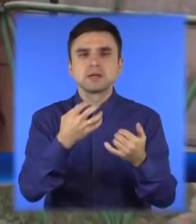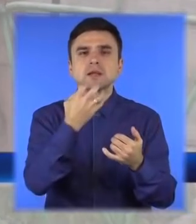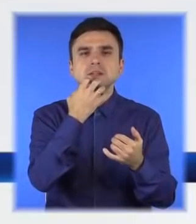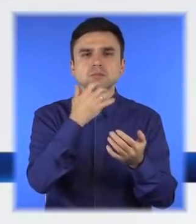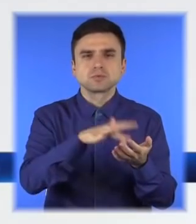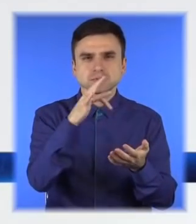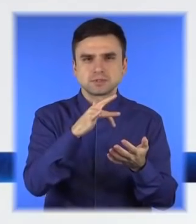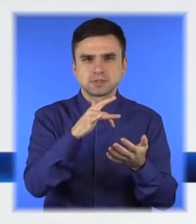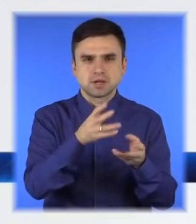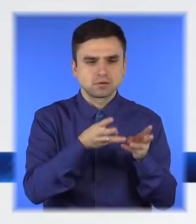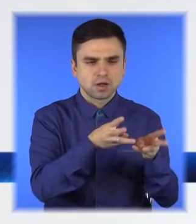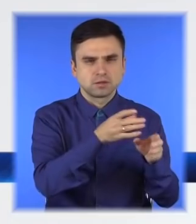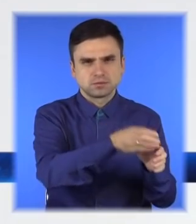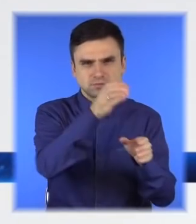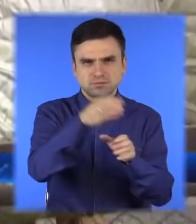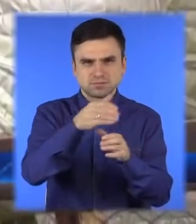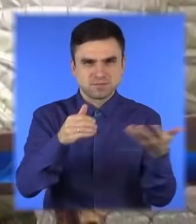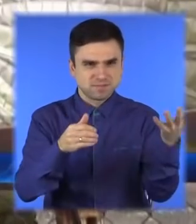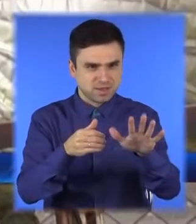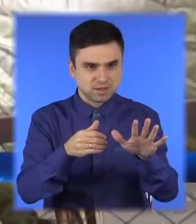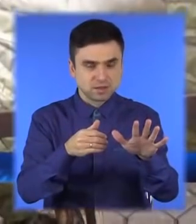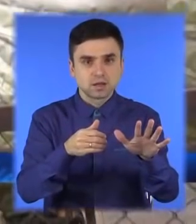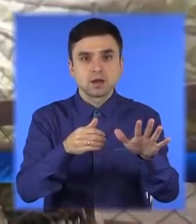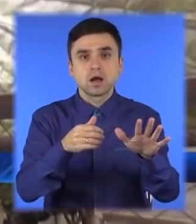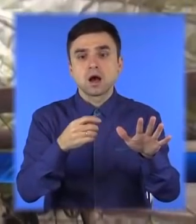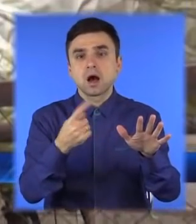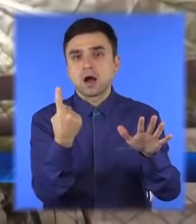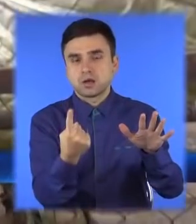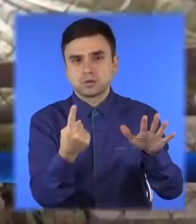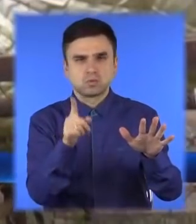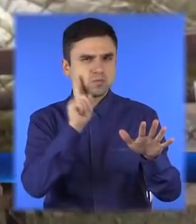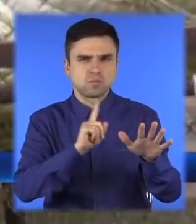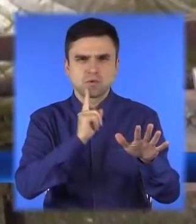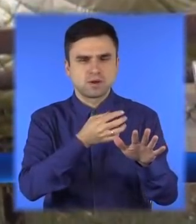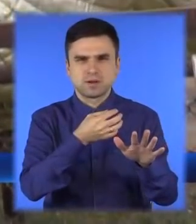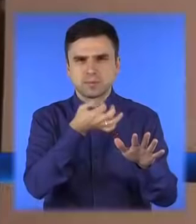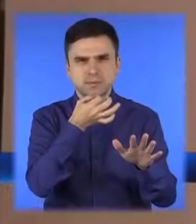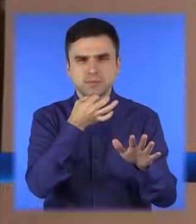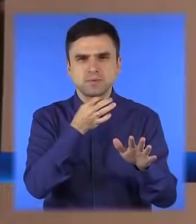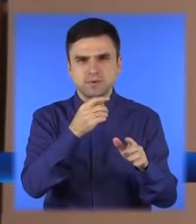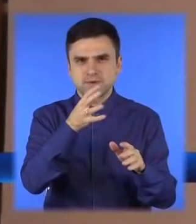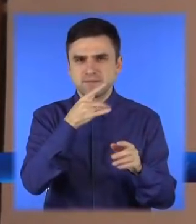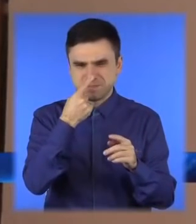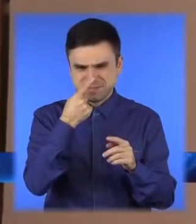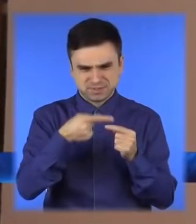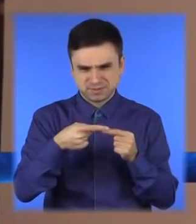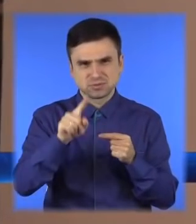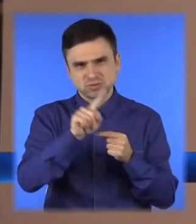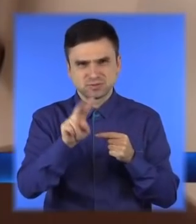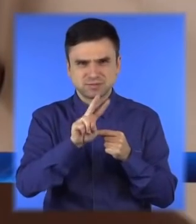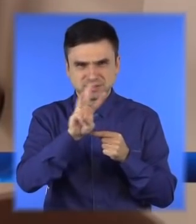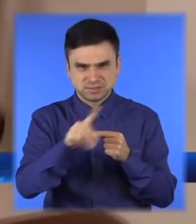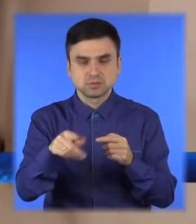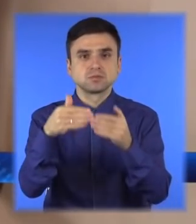котелень теплоцентралі працюють на всю потужність. Останню мають запустити з години на годину. Першими тепло в батареях відчують у